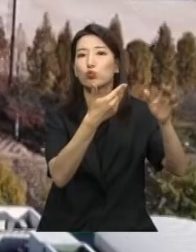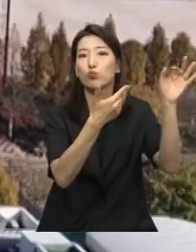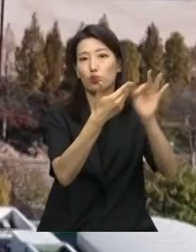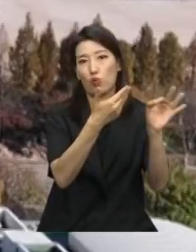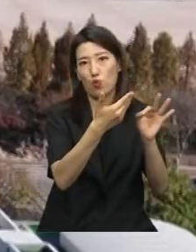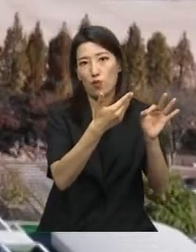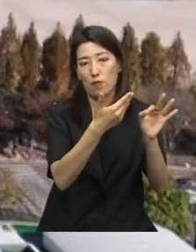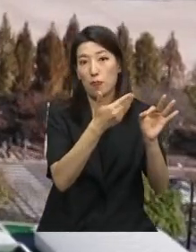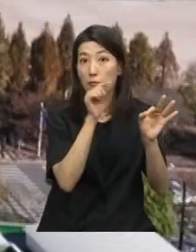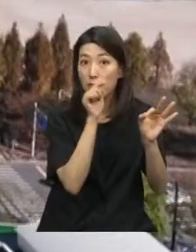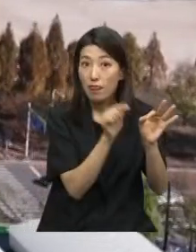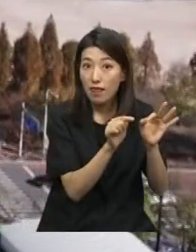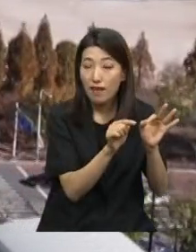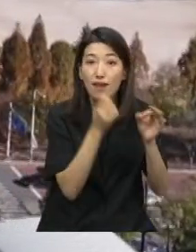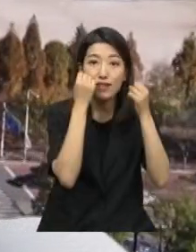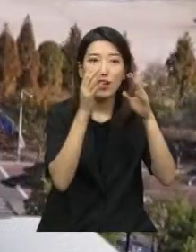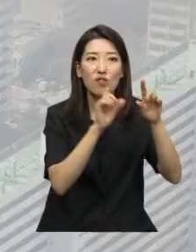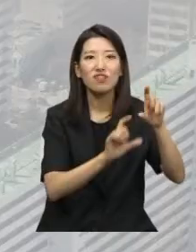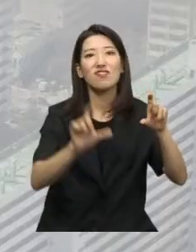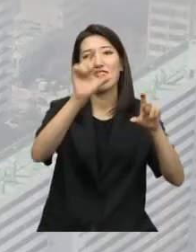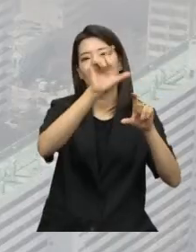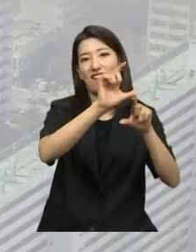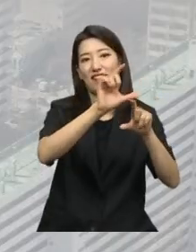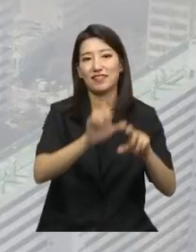기준 용적률이 모두